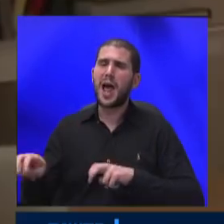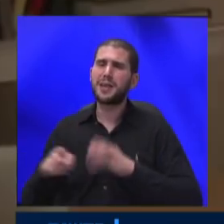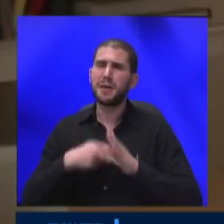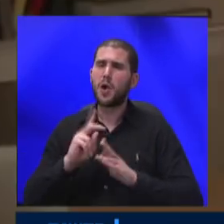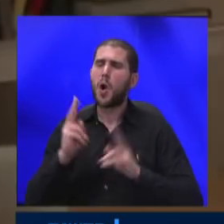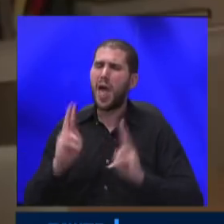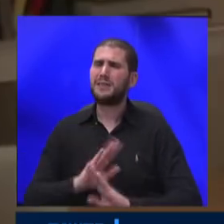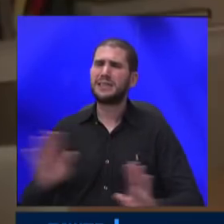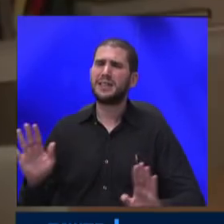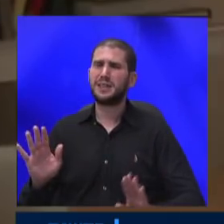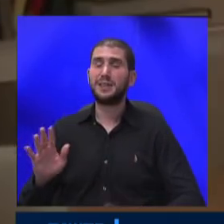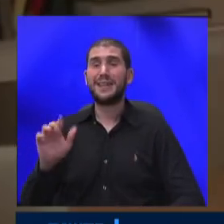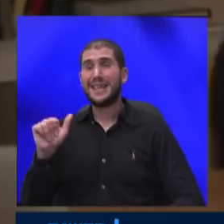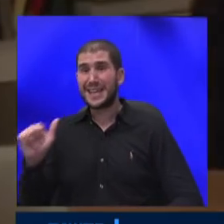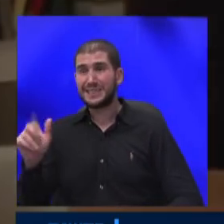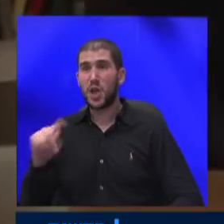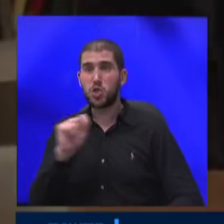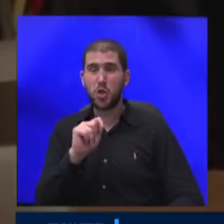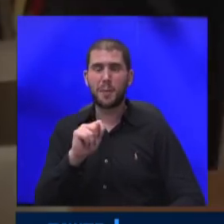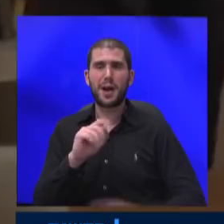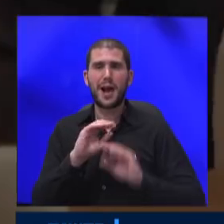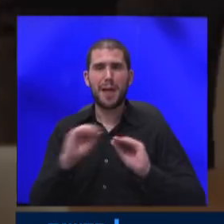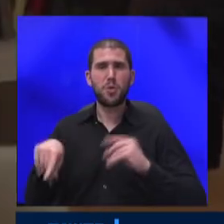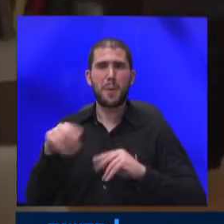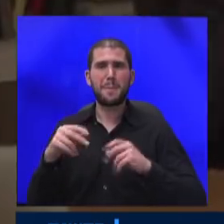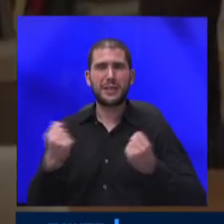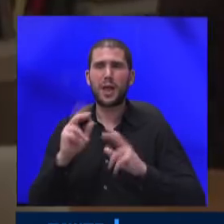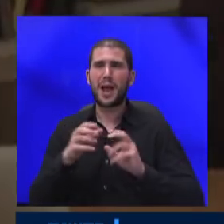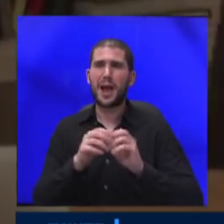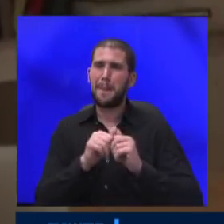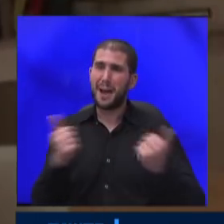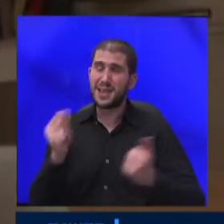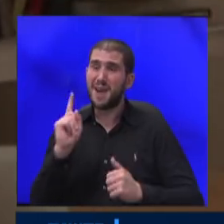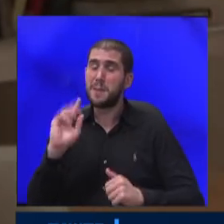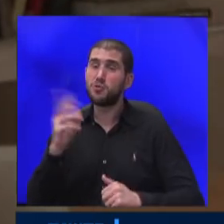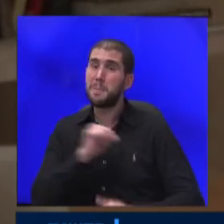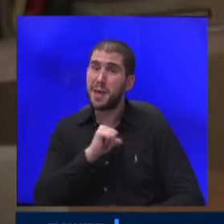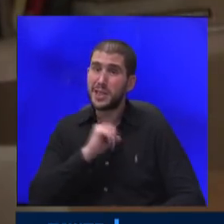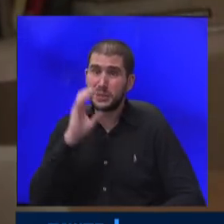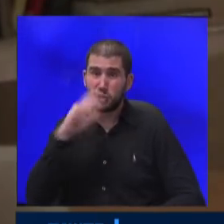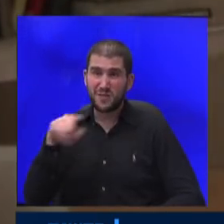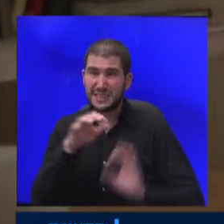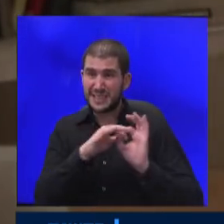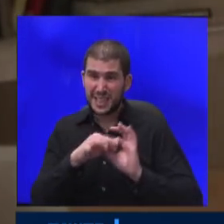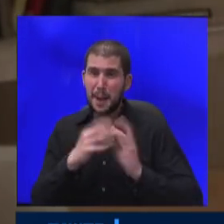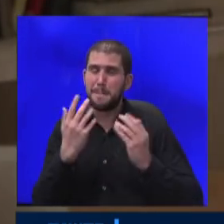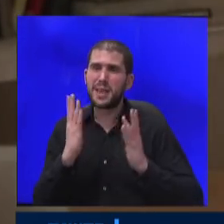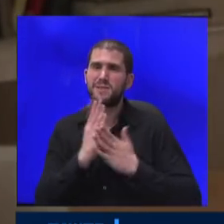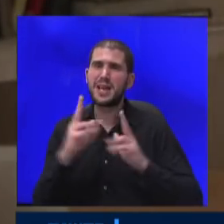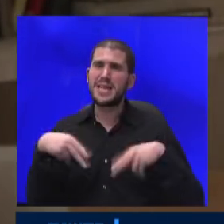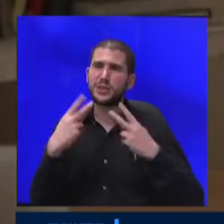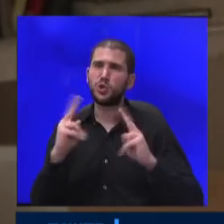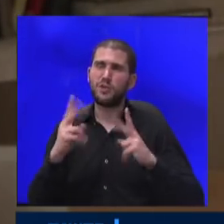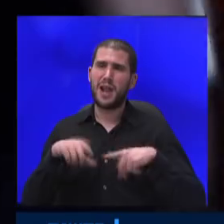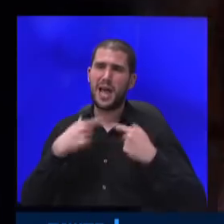להפסיק. ואומנם, איריס ותומר לימדו אותנו בחזרות איך להיפרד, אבל כל מה שמעניין את סופי הסדרה, זה מתי הם כבר יחזרו